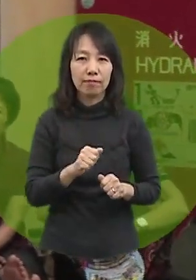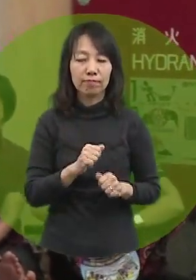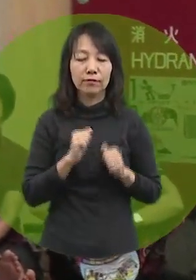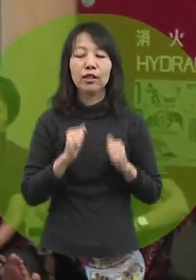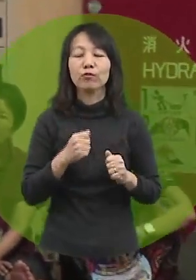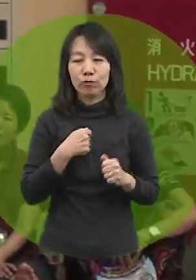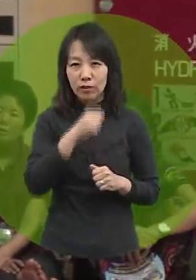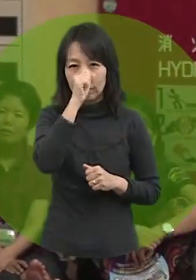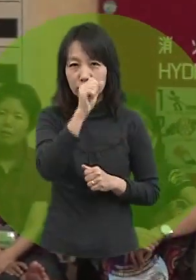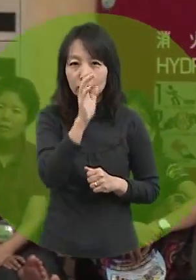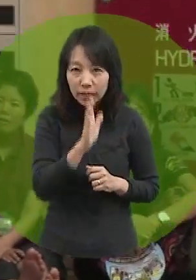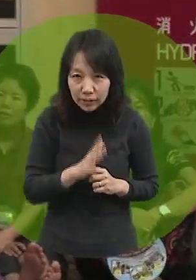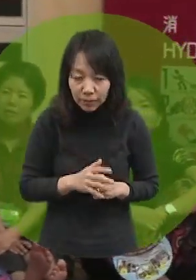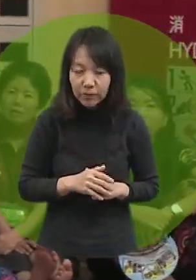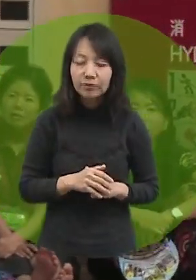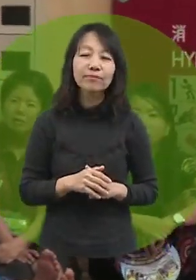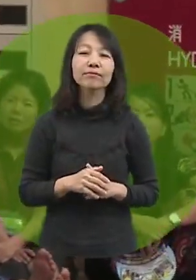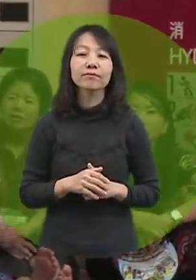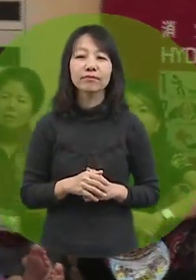ろしくお願いします。